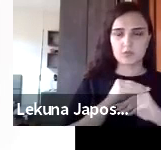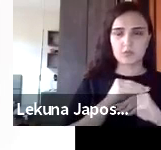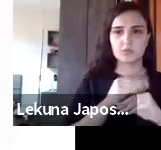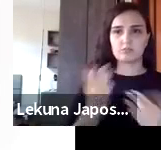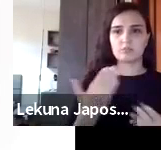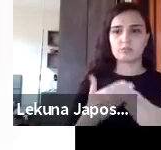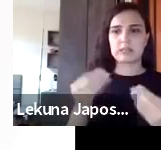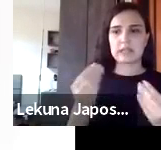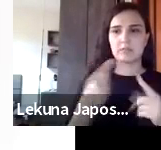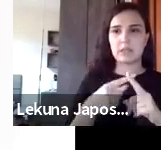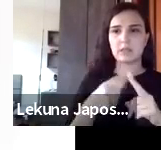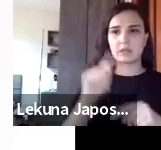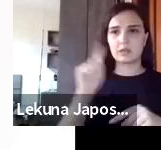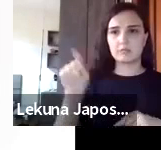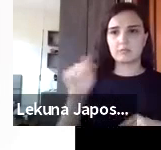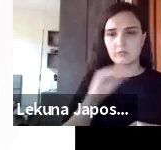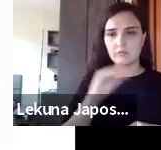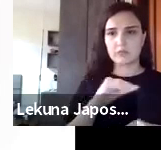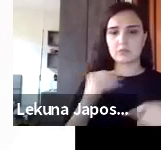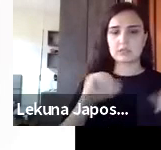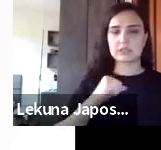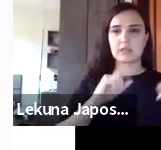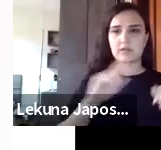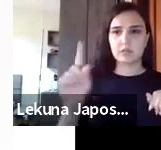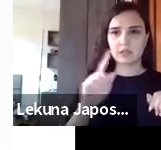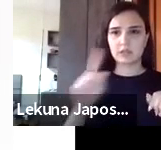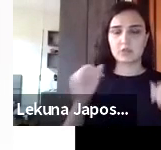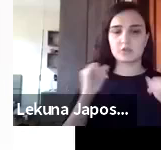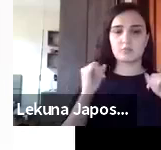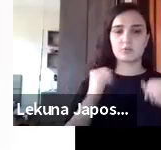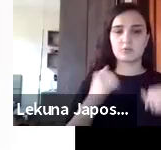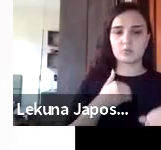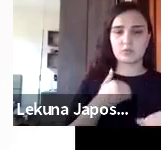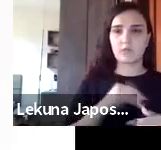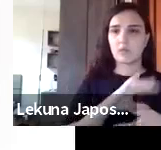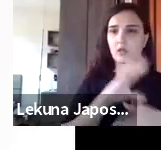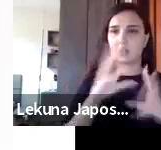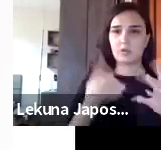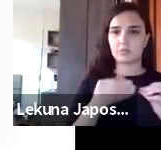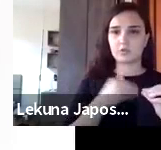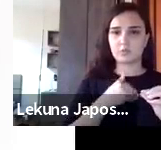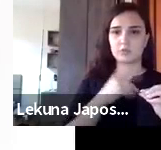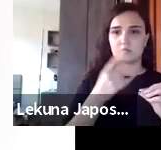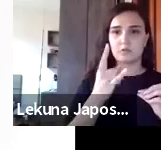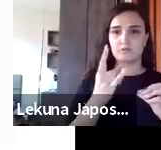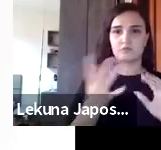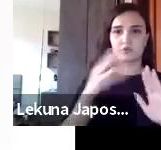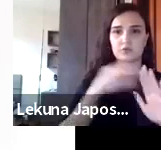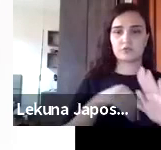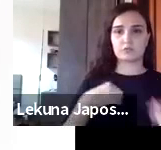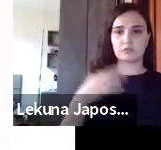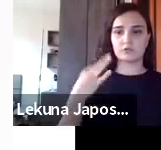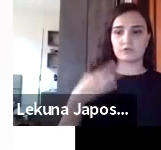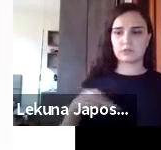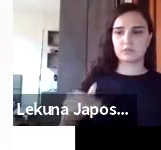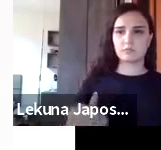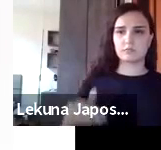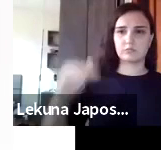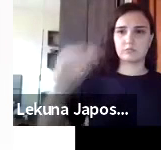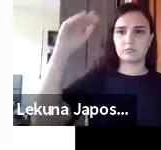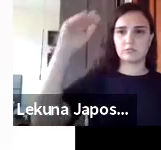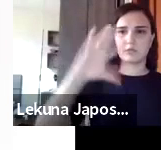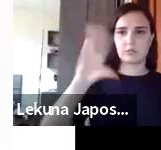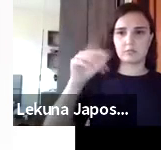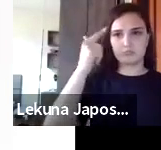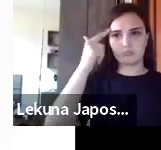ვიცი, მათემატიკაზეც, ცეკვაზეც დადის, ეს სპორტიც უნდა და ყველაფერში მინდა ეხლა რომ ჩართო, იმიტომ რომ ჩემი შვილი მინდა რომ გამოვიდეს ყველაფრის